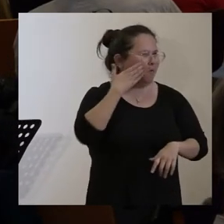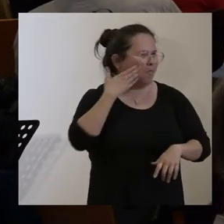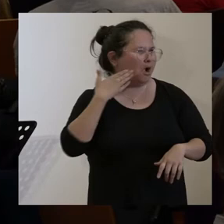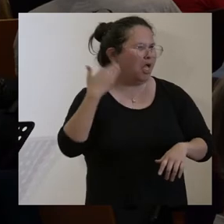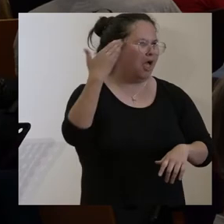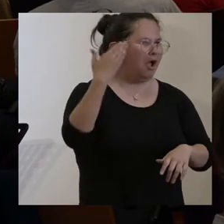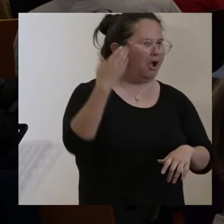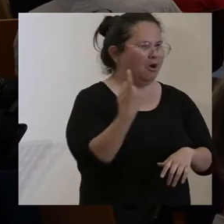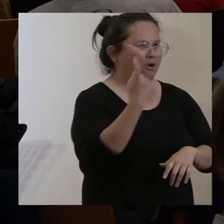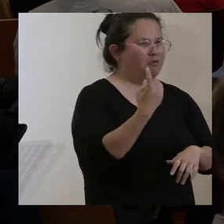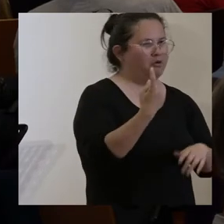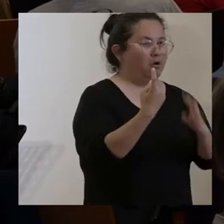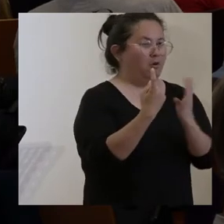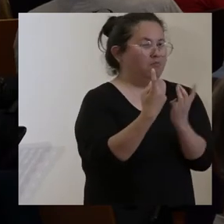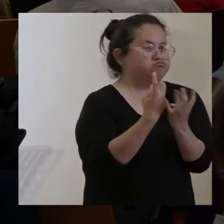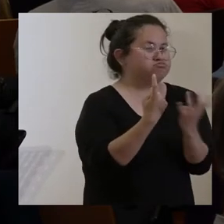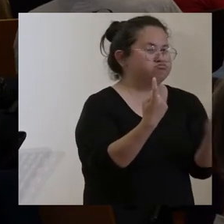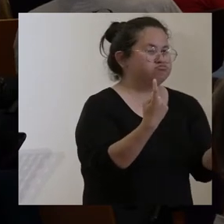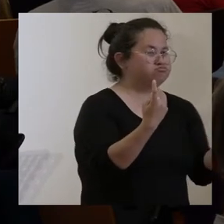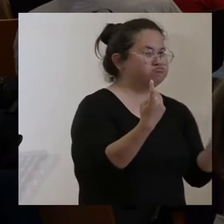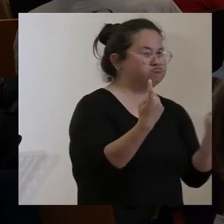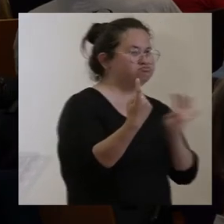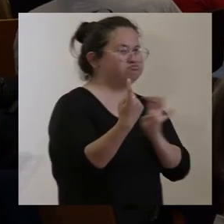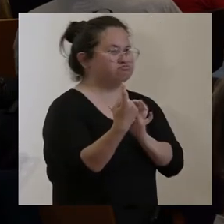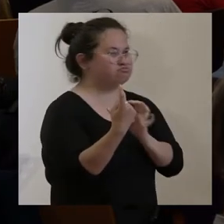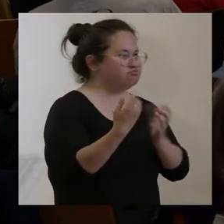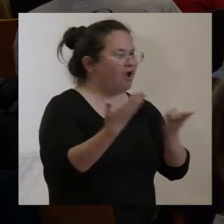entouré de dizaines d'esclaves sur une grande plantation.